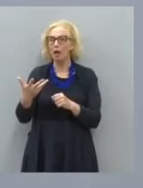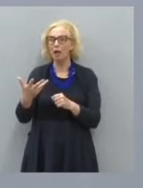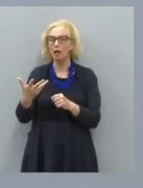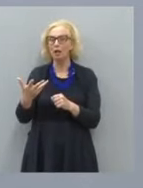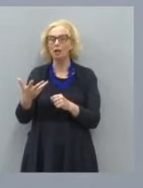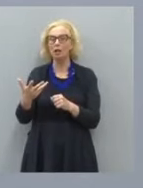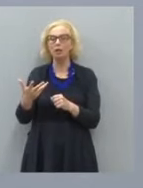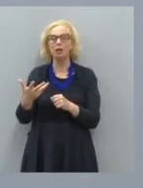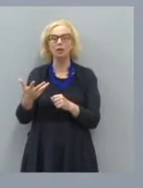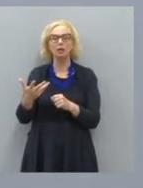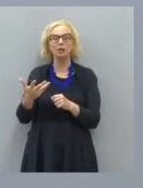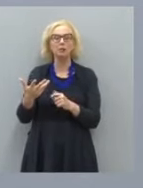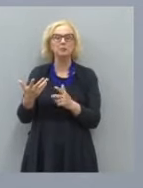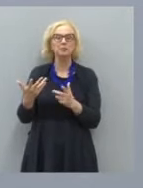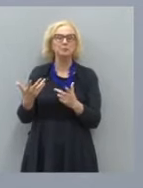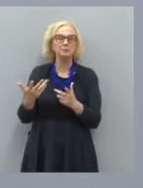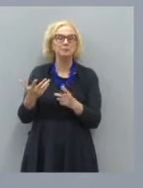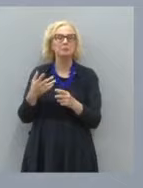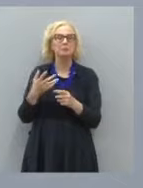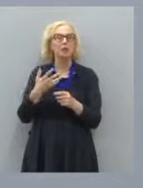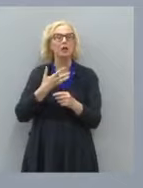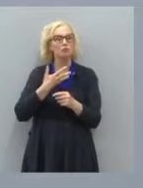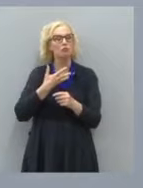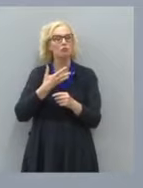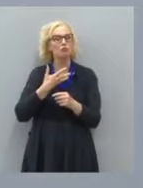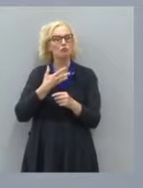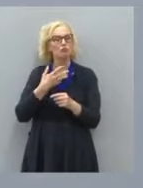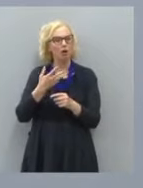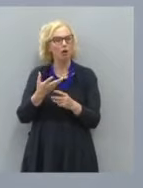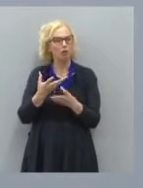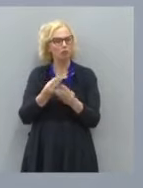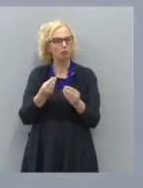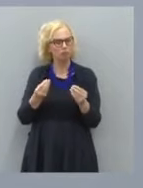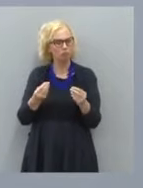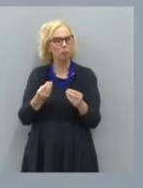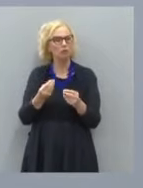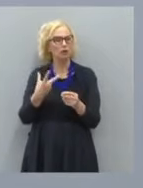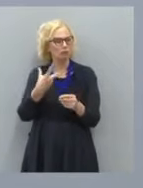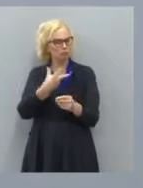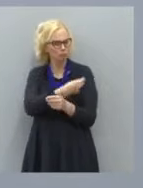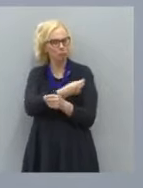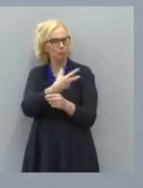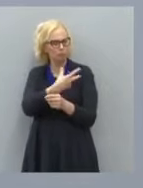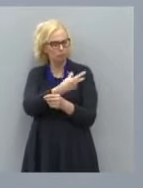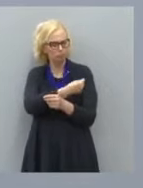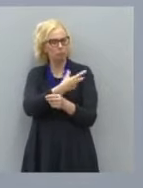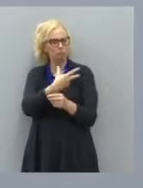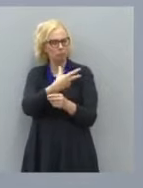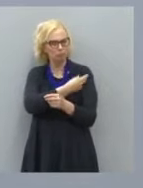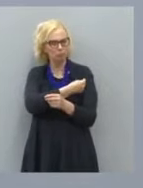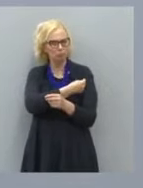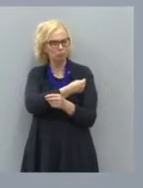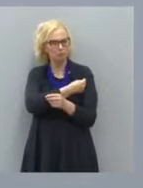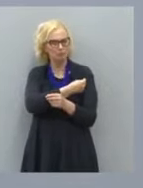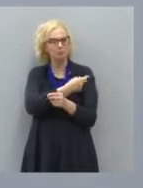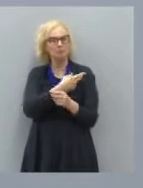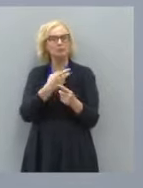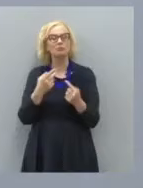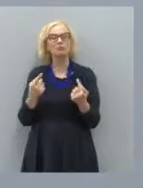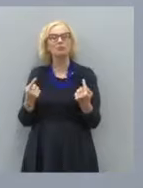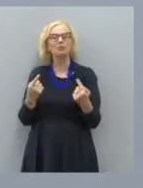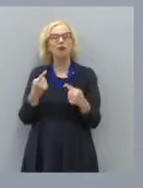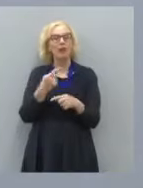che c'è stata un'importante risposta in trentino però la non risposta che comunque